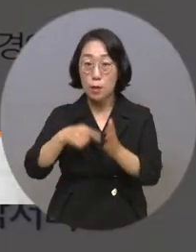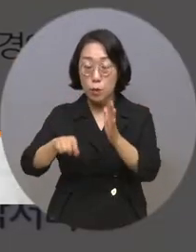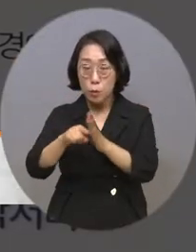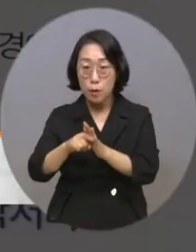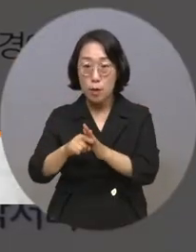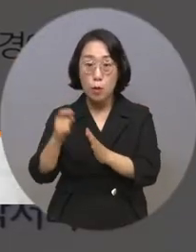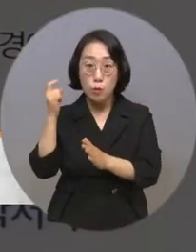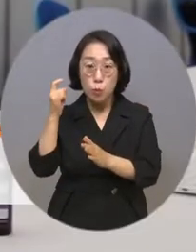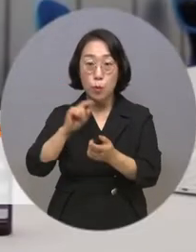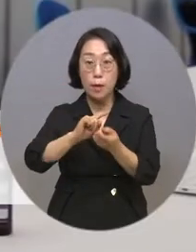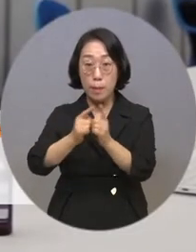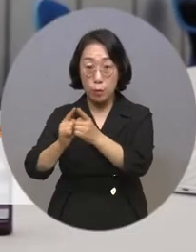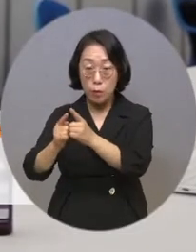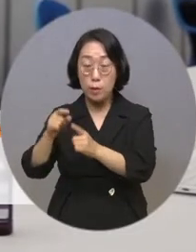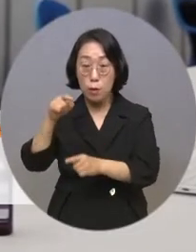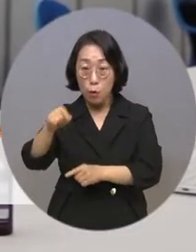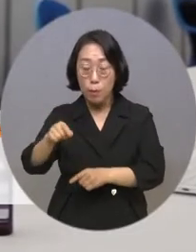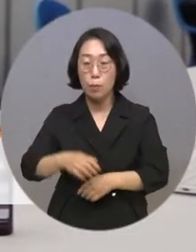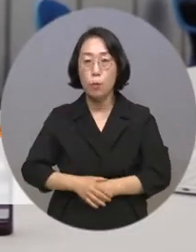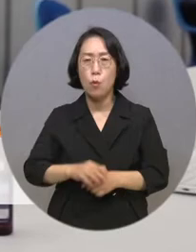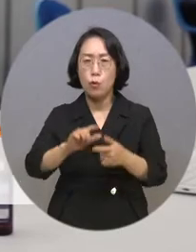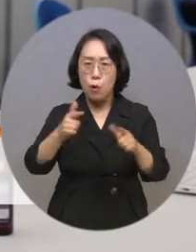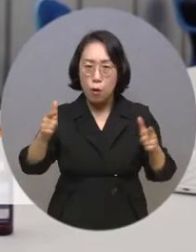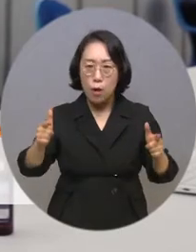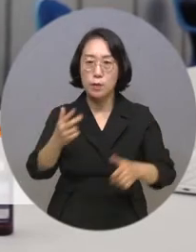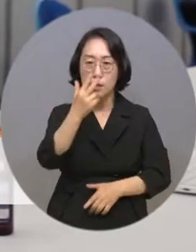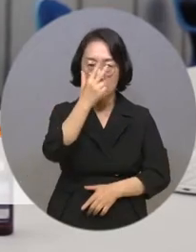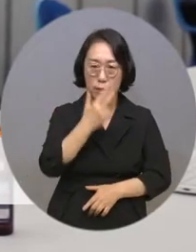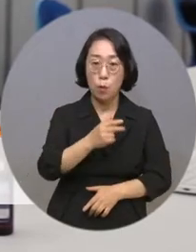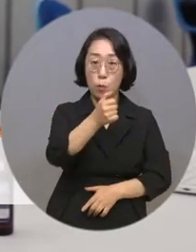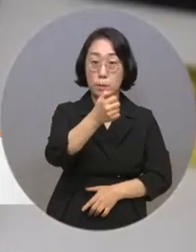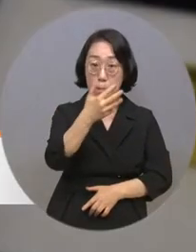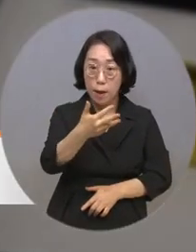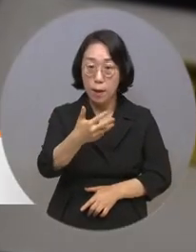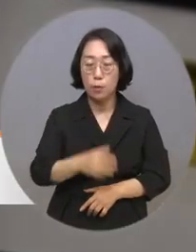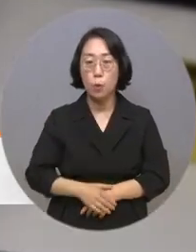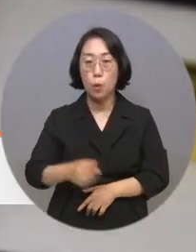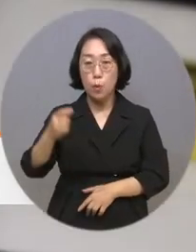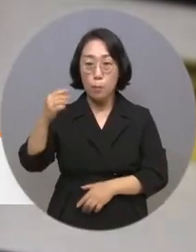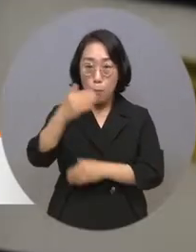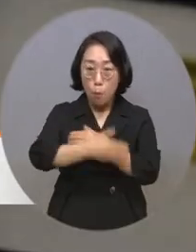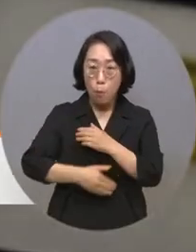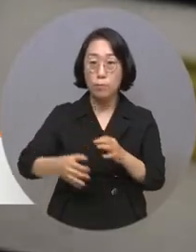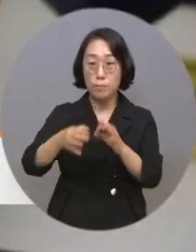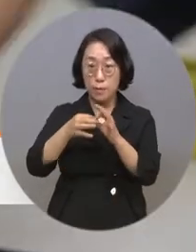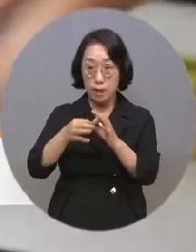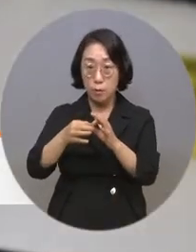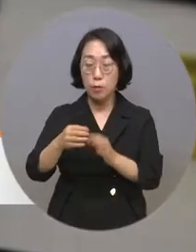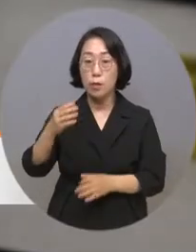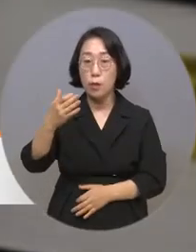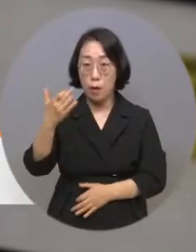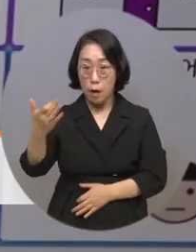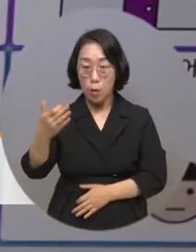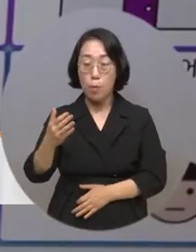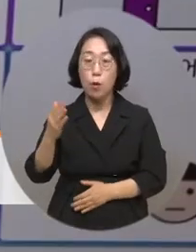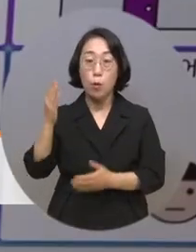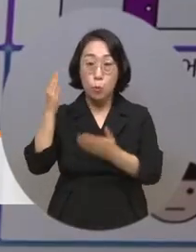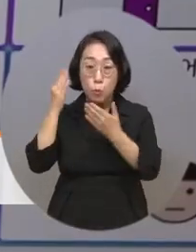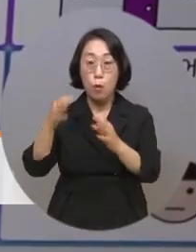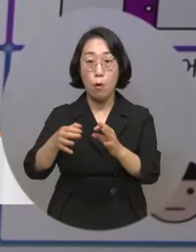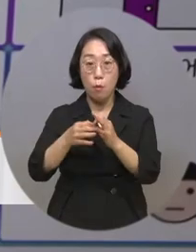자동음성 변화기를 포함 시각장애인 분야 58종, 지체 뇌병변 분야 19종, 청각 언어